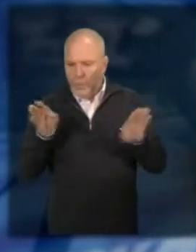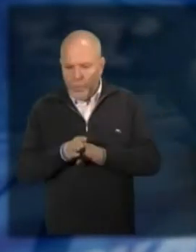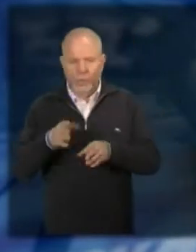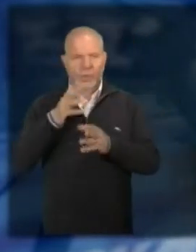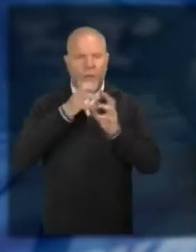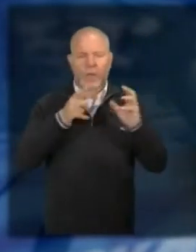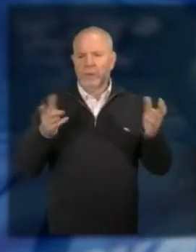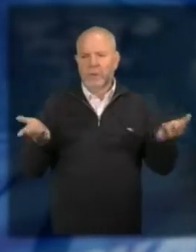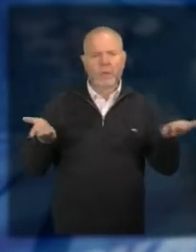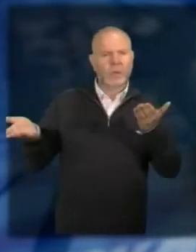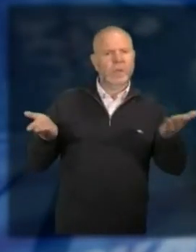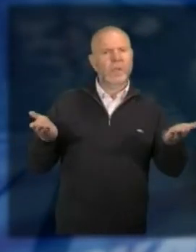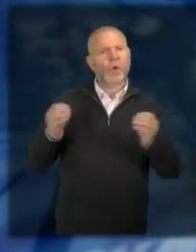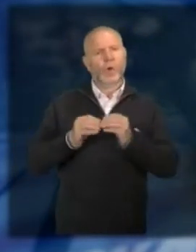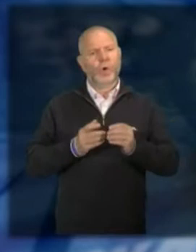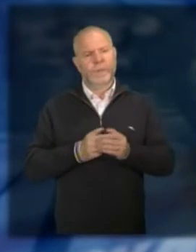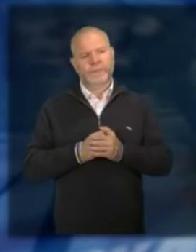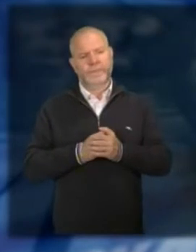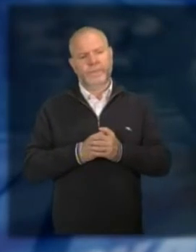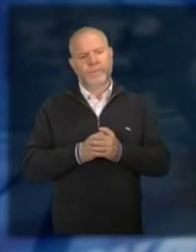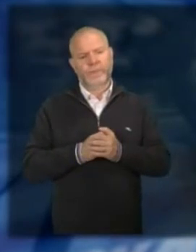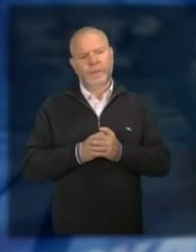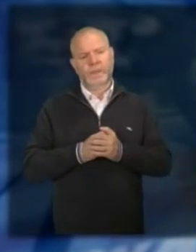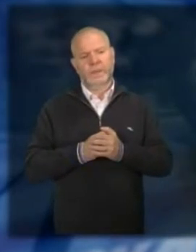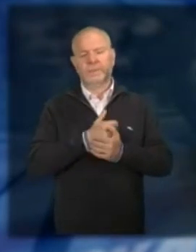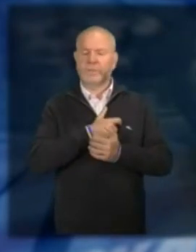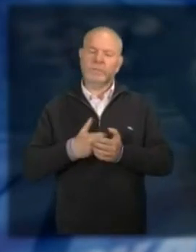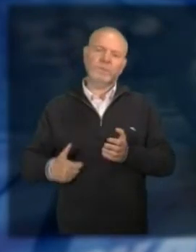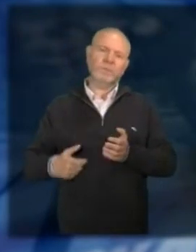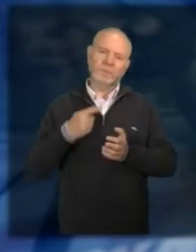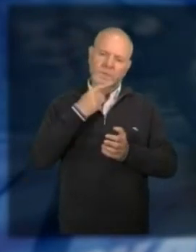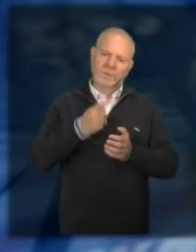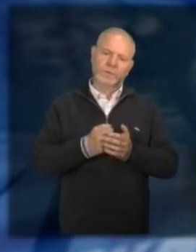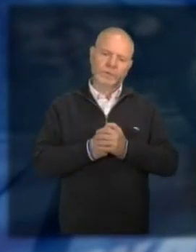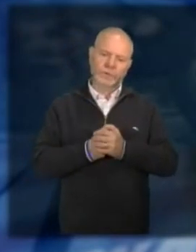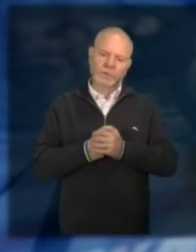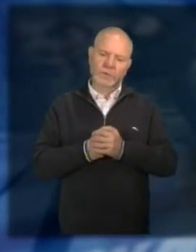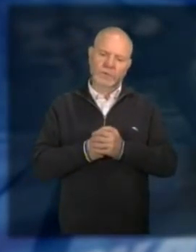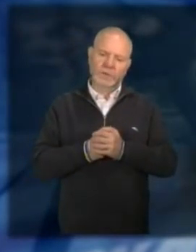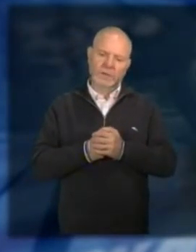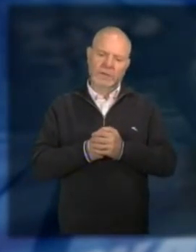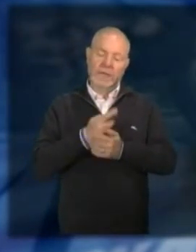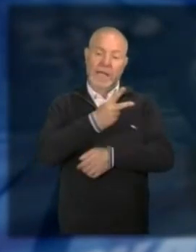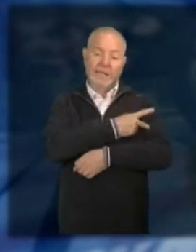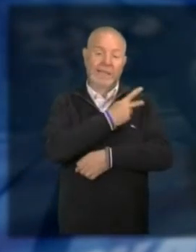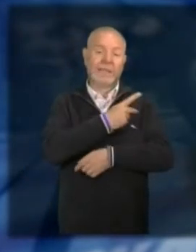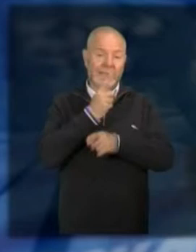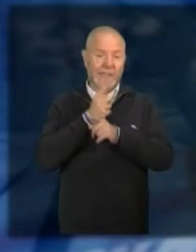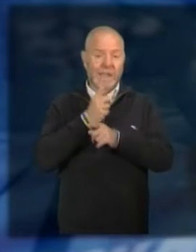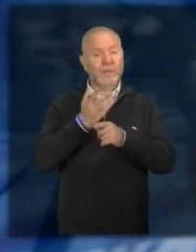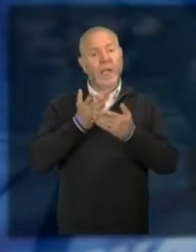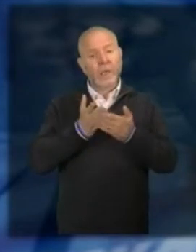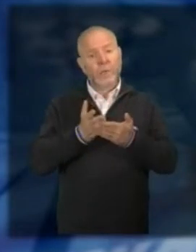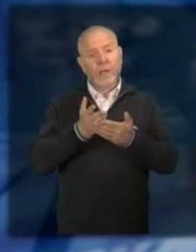per risparmiare e poi... Ma il sindaco rimarca come gli assistenti devono anche soddisfare la richiesta di particolari tipi